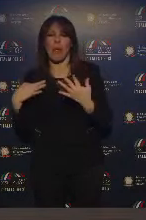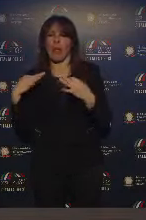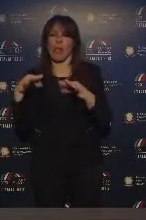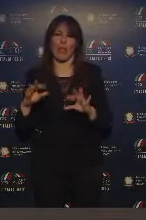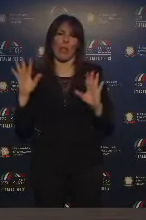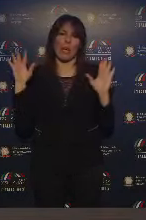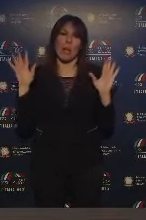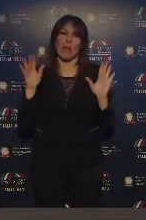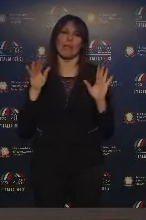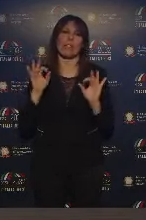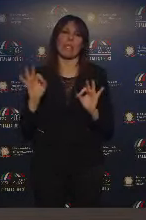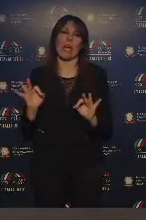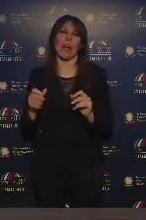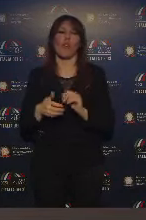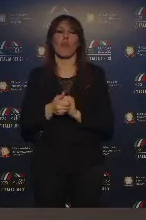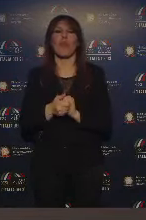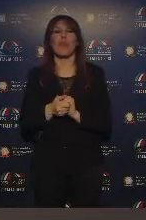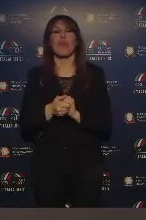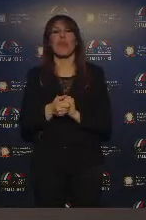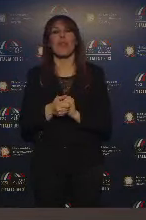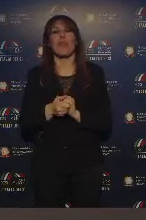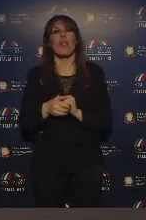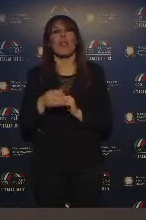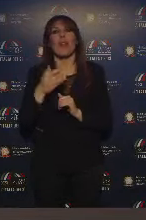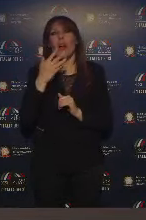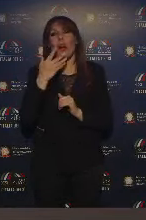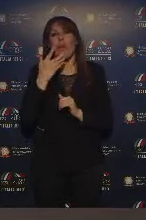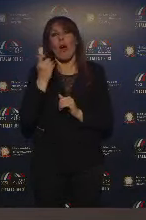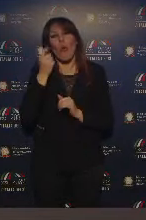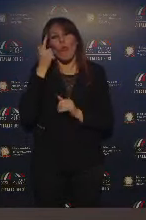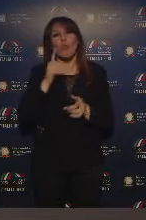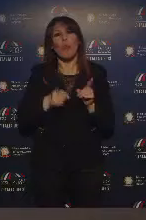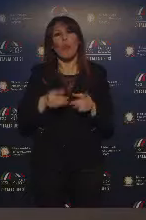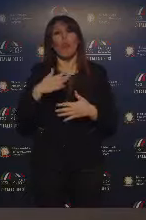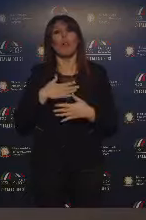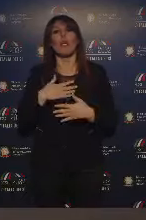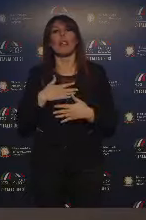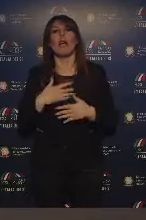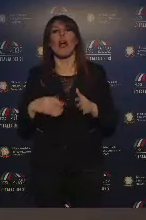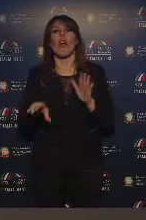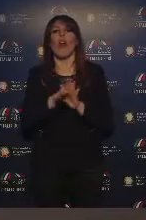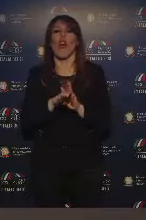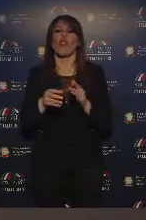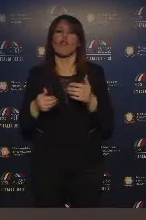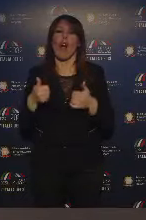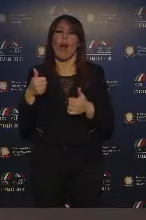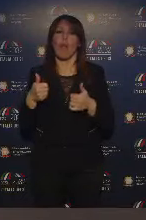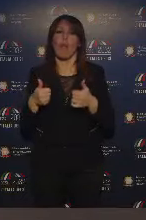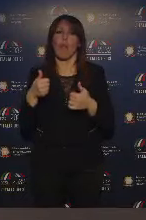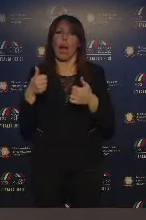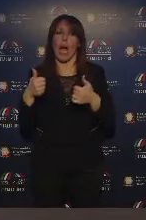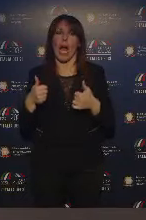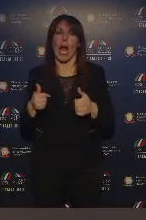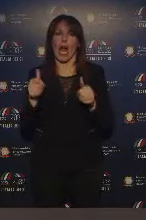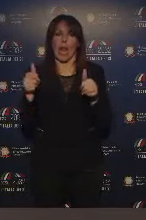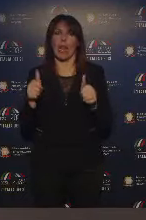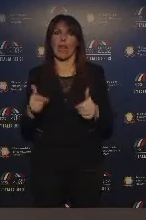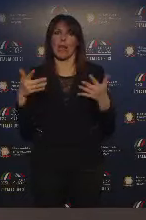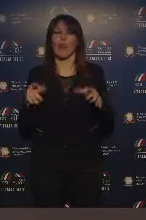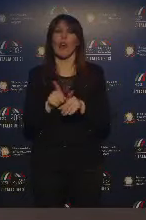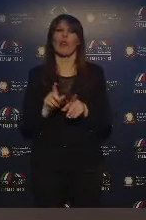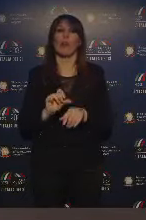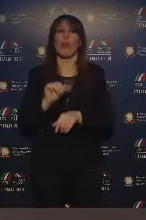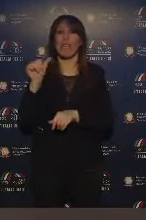interessa men che zero Però abbiam dato un'impronta di cultura Polia codice degli appalti prima prevaleva il